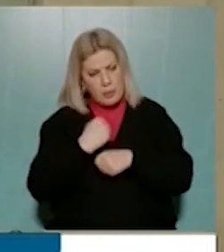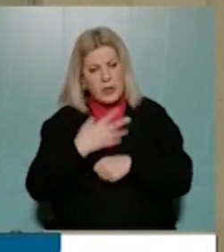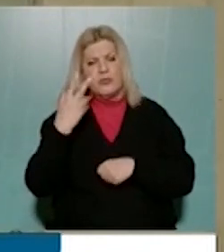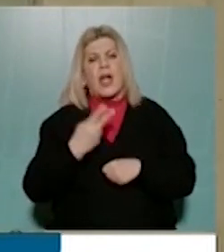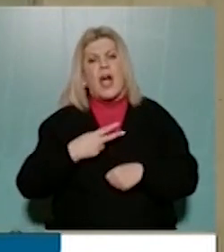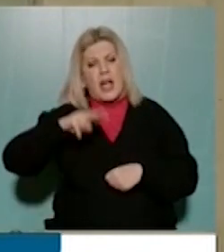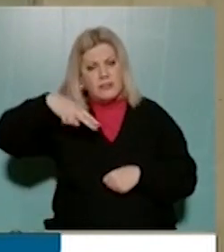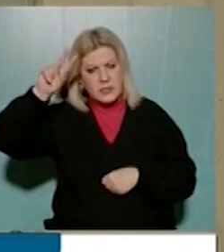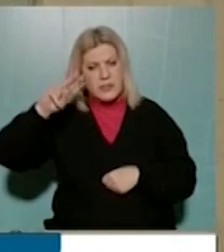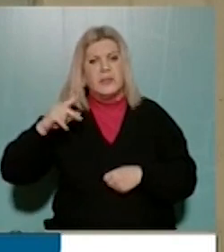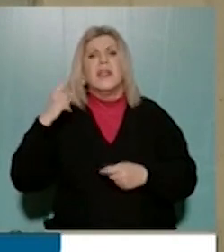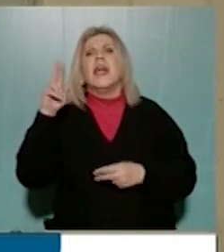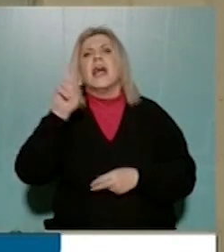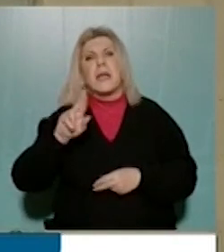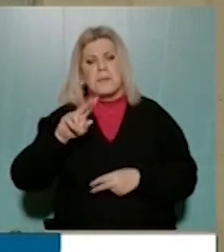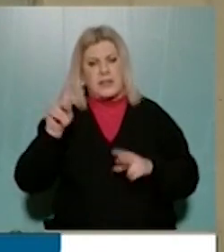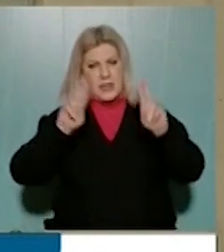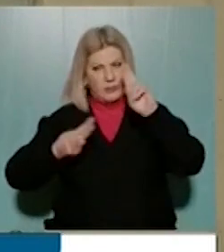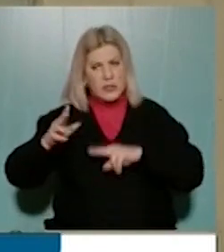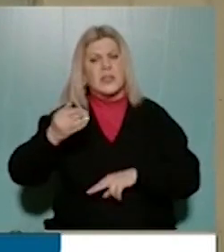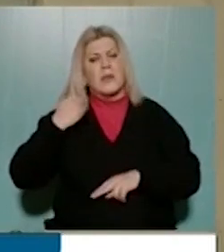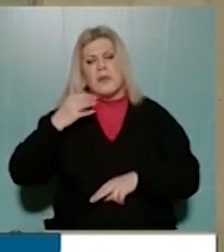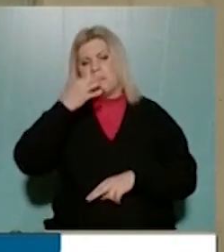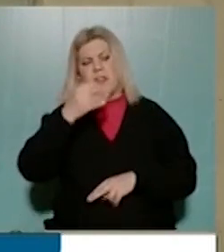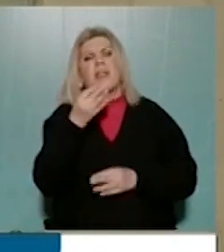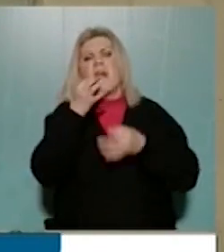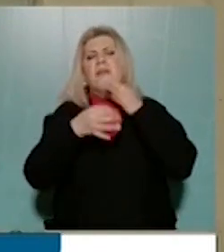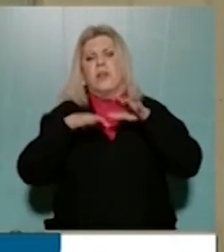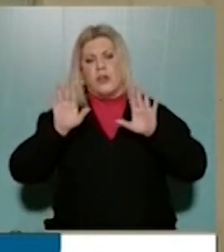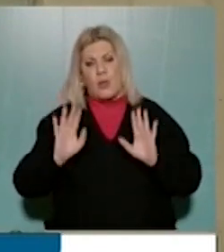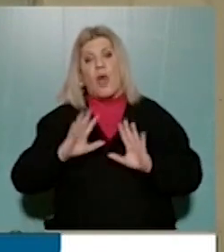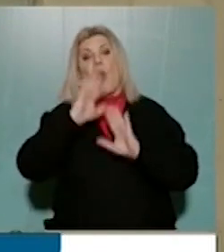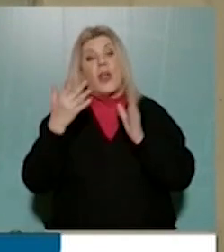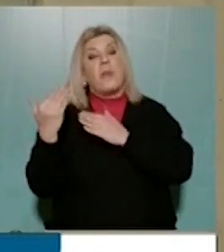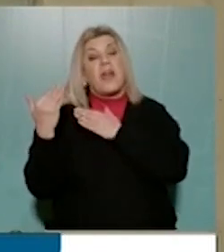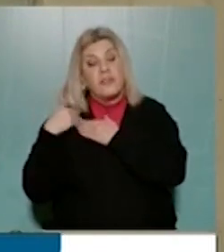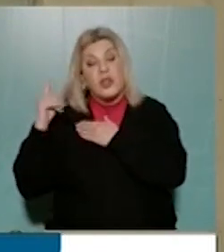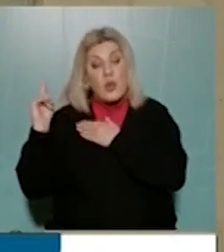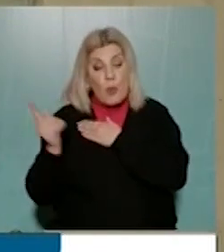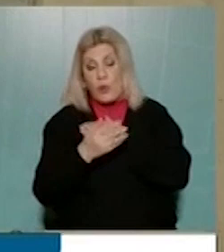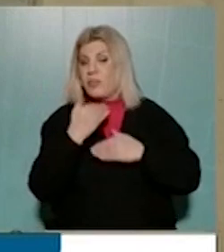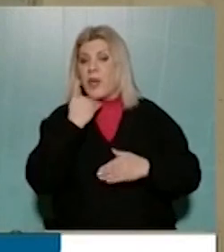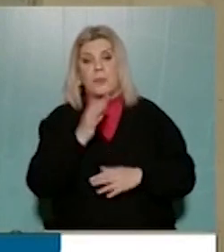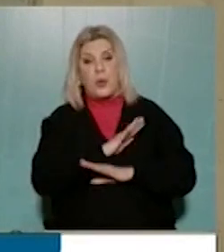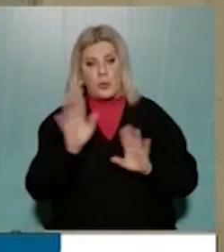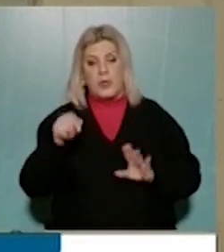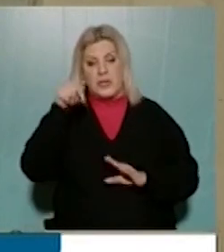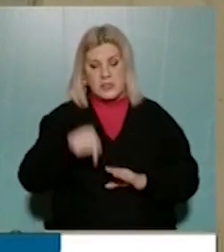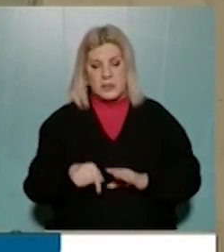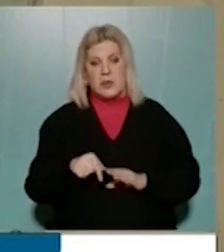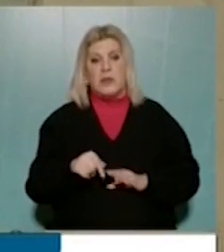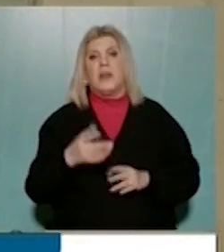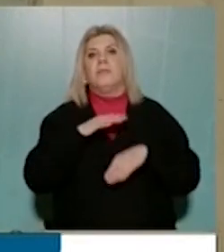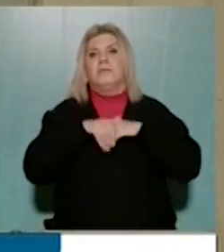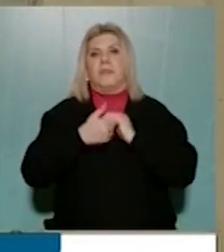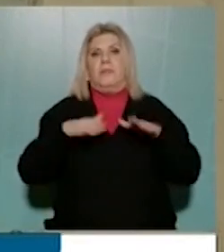αυξάνει την ατμοσφαιρική ρύπανση τα είπαν και ι προηγούμενοι δεν θα αναφερθώ έχουν όλοι ευθύνη γιαγια αυτή την κατάσταση δεν μπορούμε σήμερα να νίπτουν